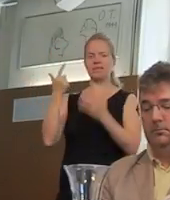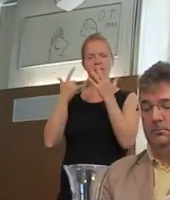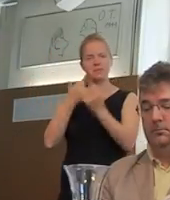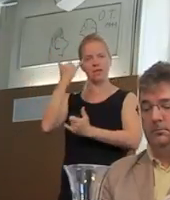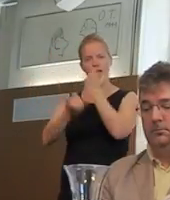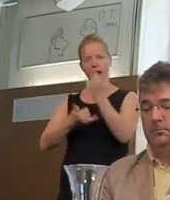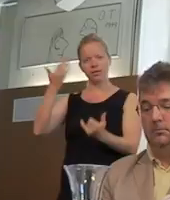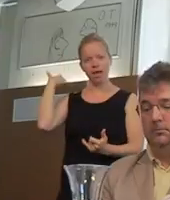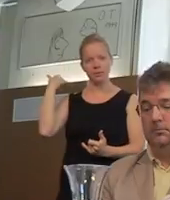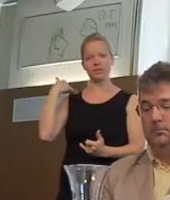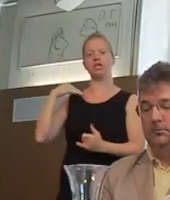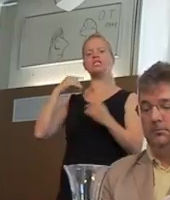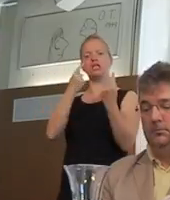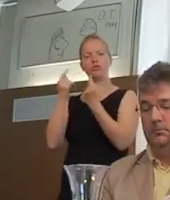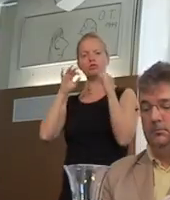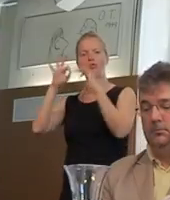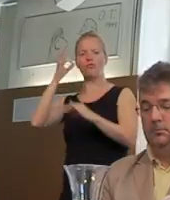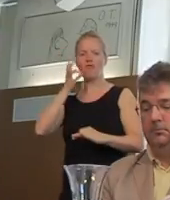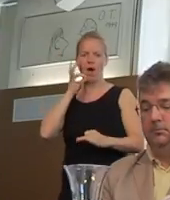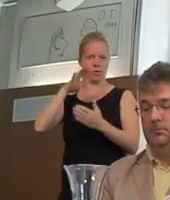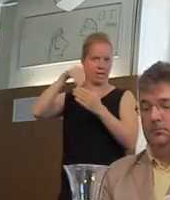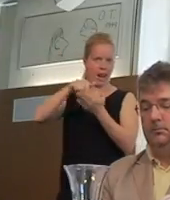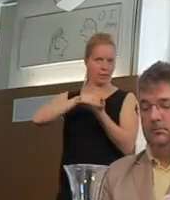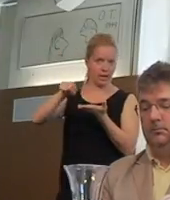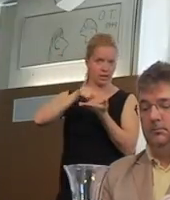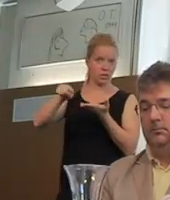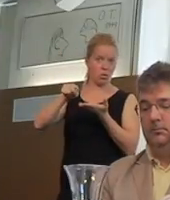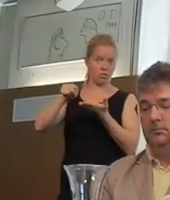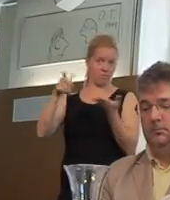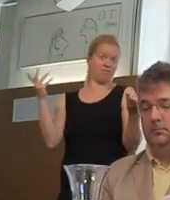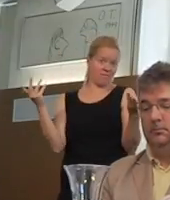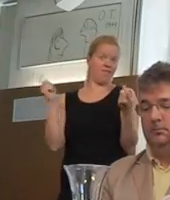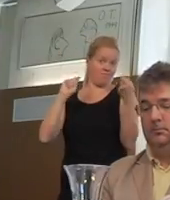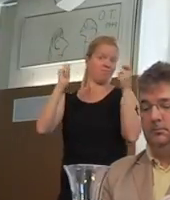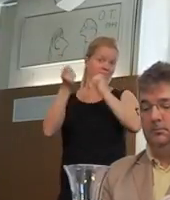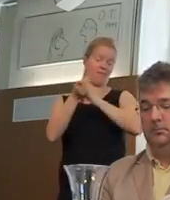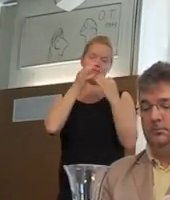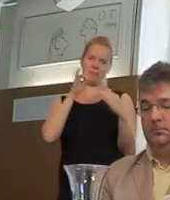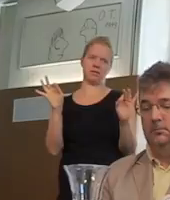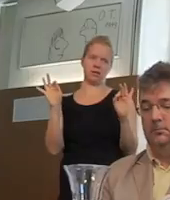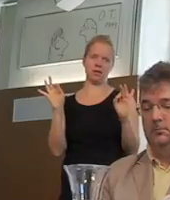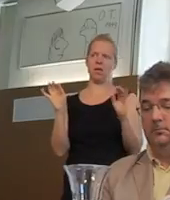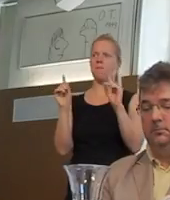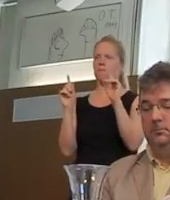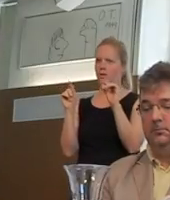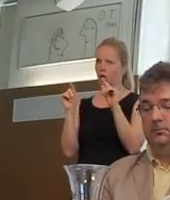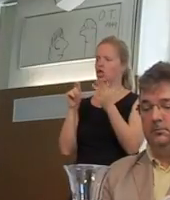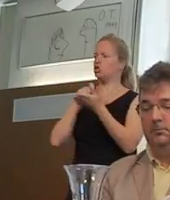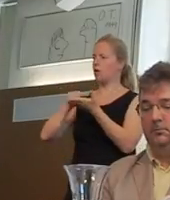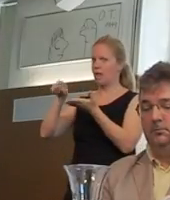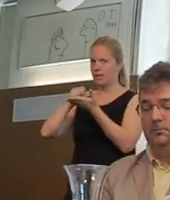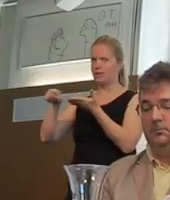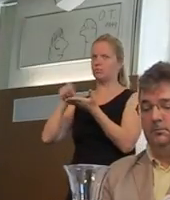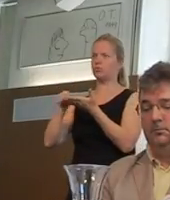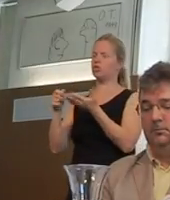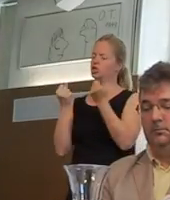für Frauen verbessert worden, was die Bildung anbelangt. Und ja, Journalismus ist nun primär ein Beruf, der eng